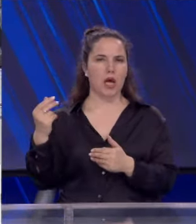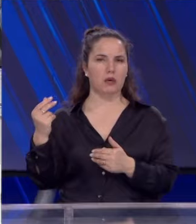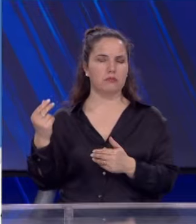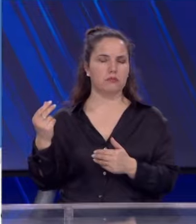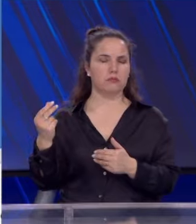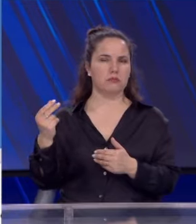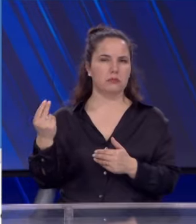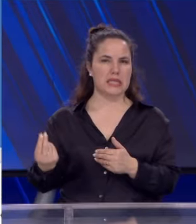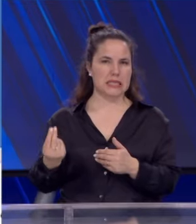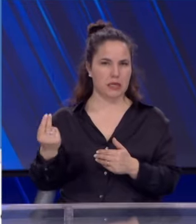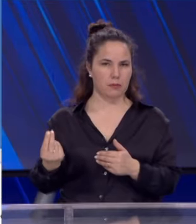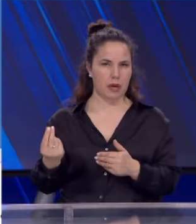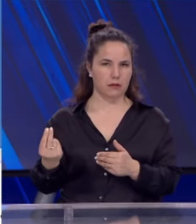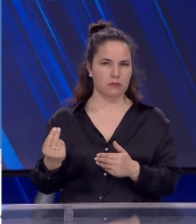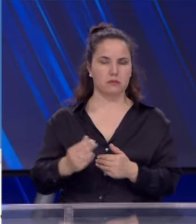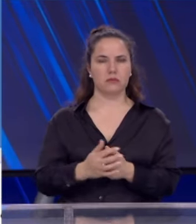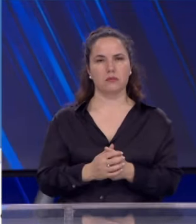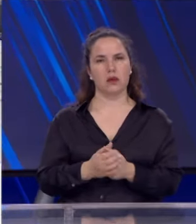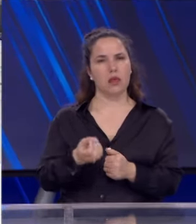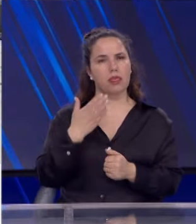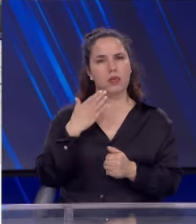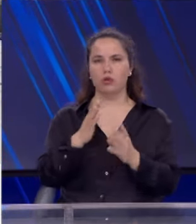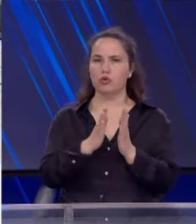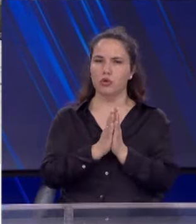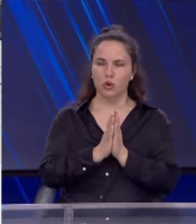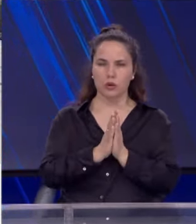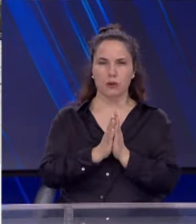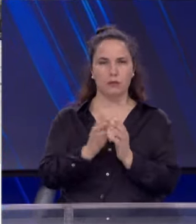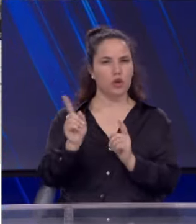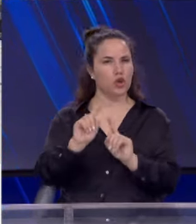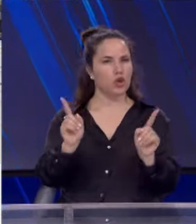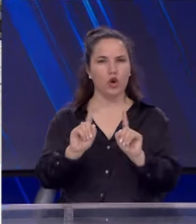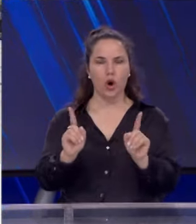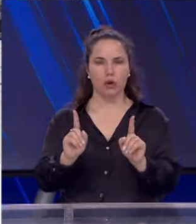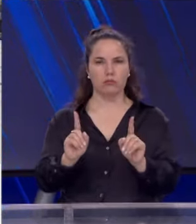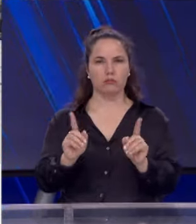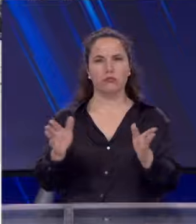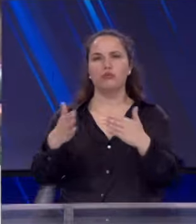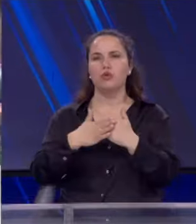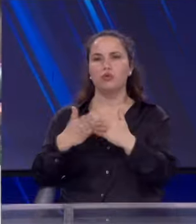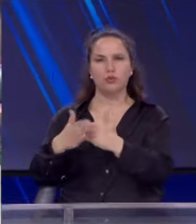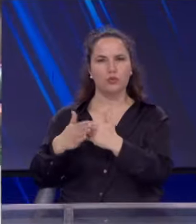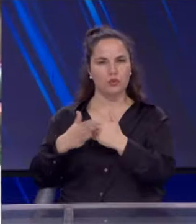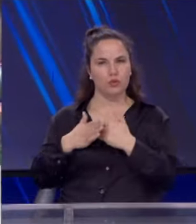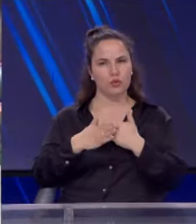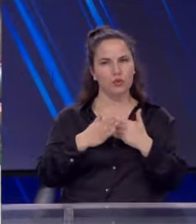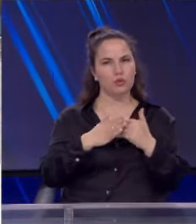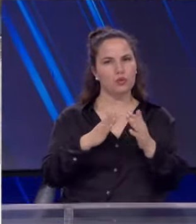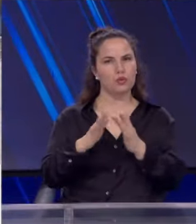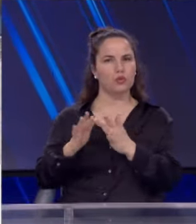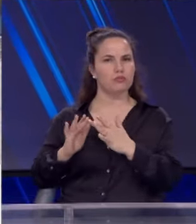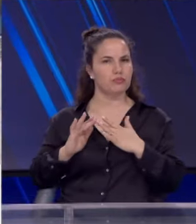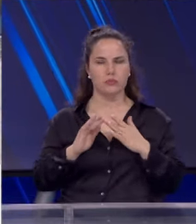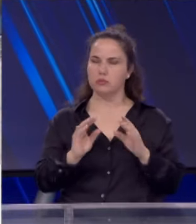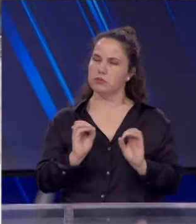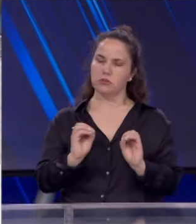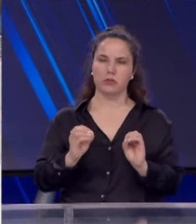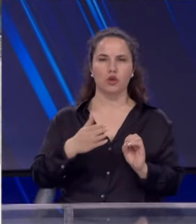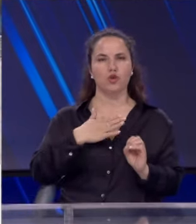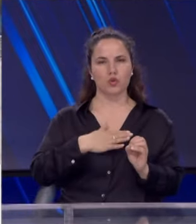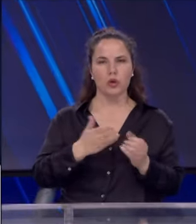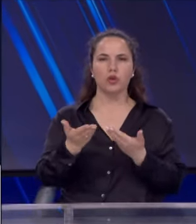përmjet zëdhënësit të ti, Peter Stano, Unioni i kërkon Kosovës që të shmangë veprimet që mund të rrisin tensionet dhe t'i adresoj këto çështje